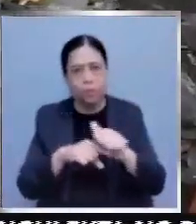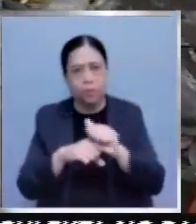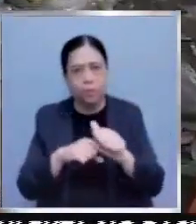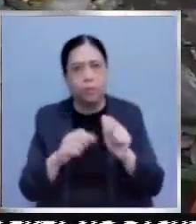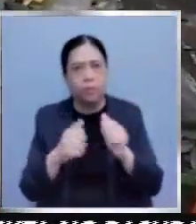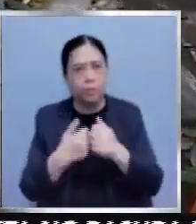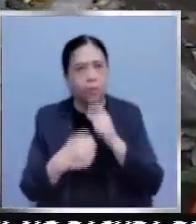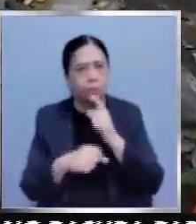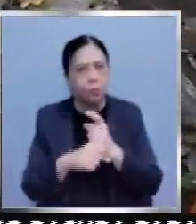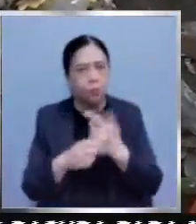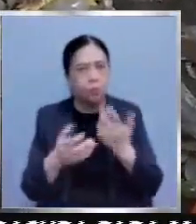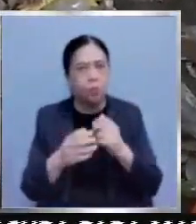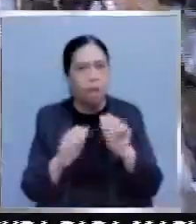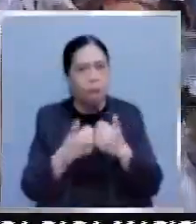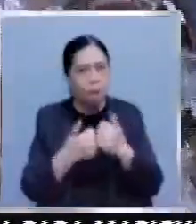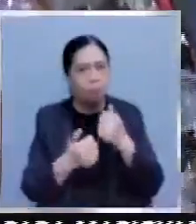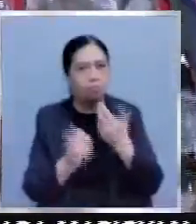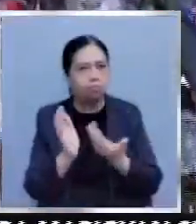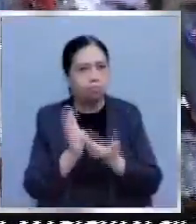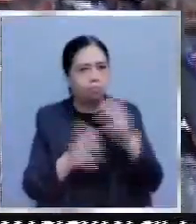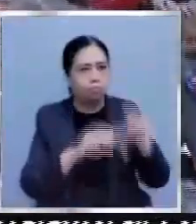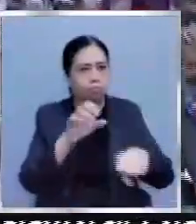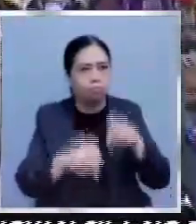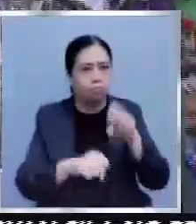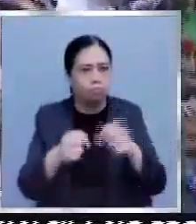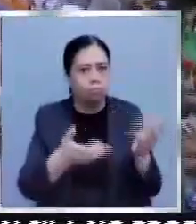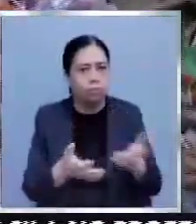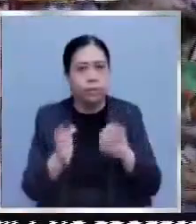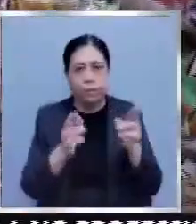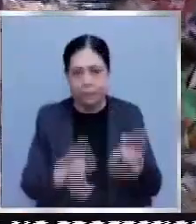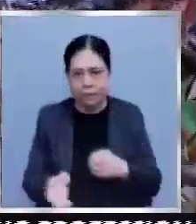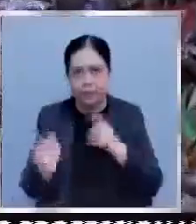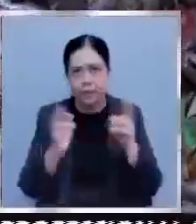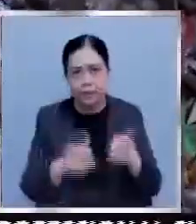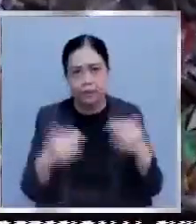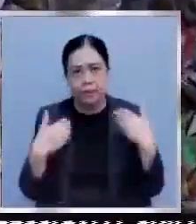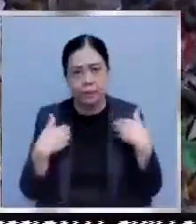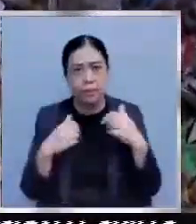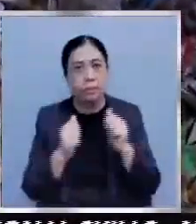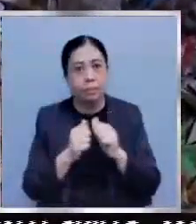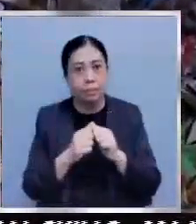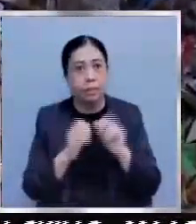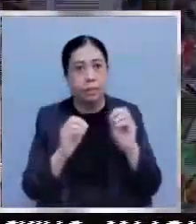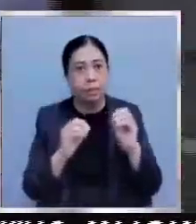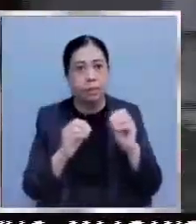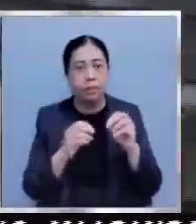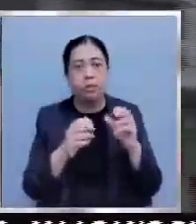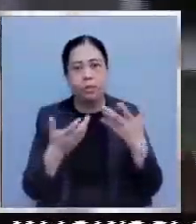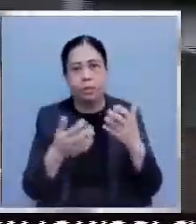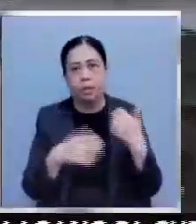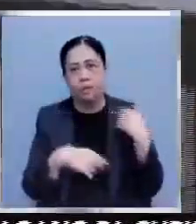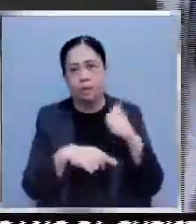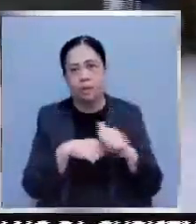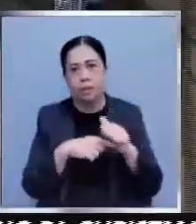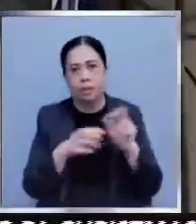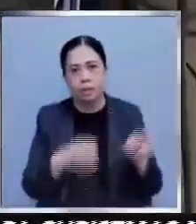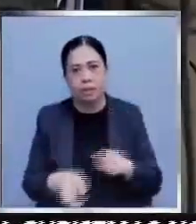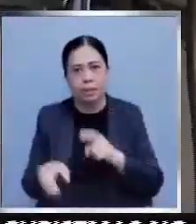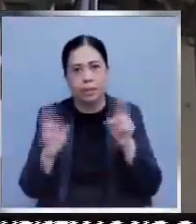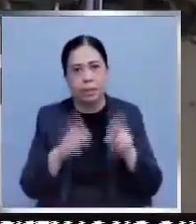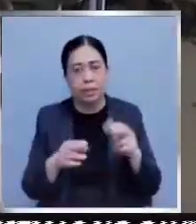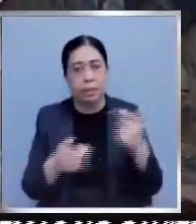material recovery facility dahil may recycling facility pati ito matututunan daw ng mga training ang makakapagtapos